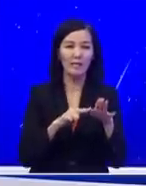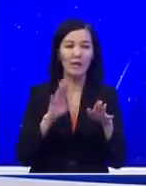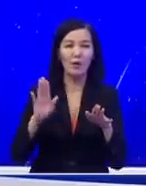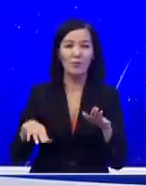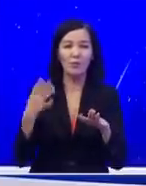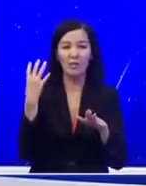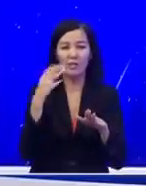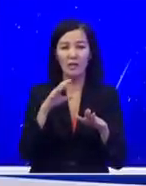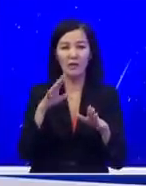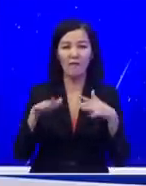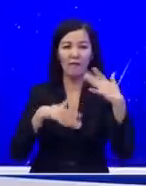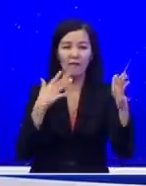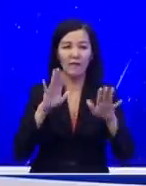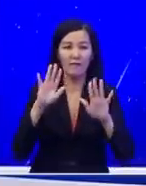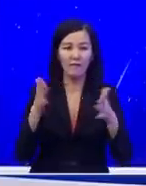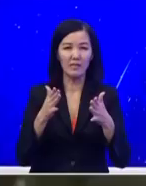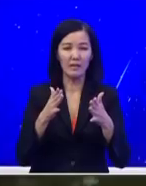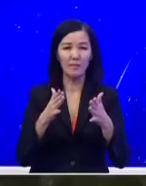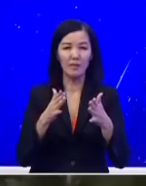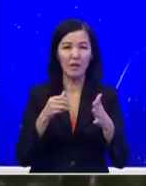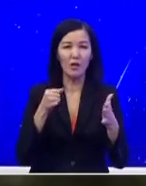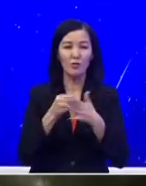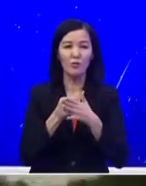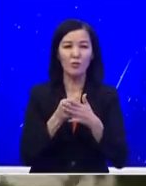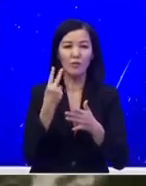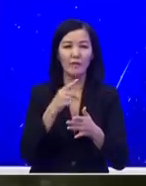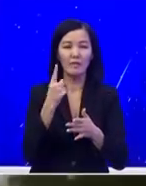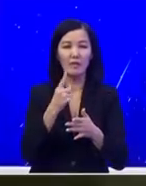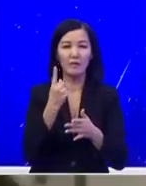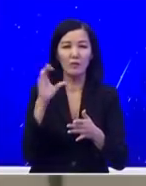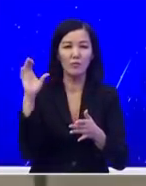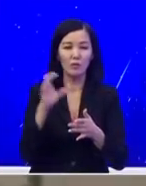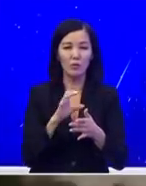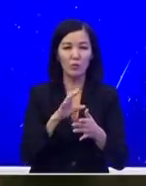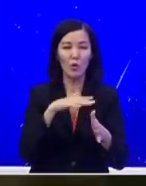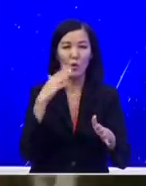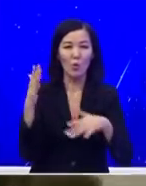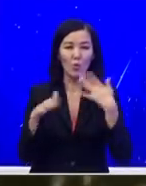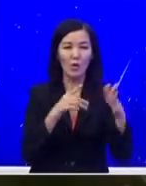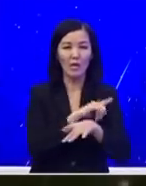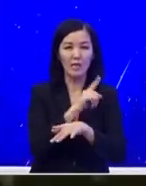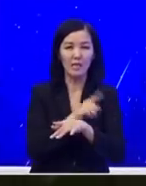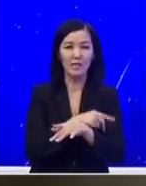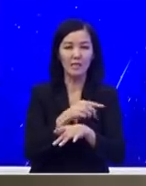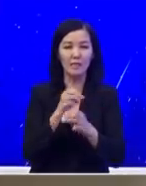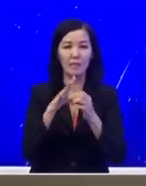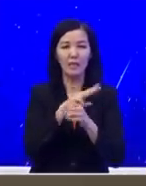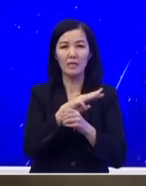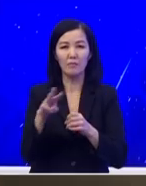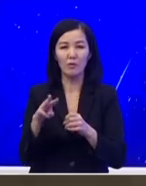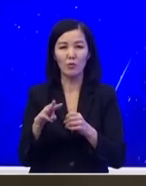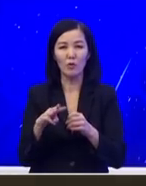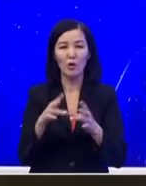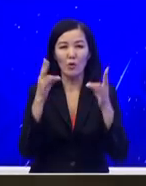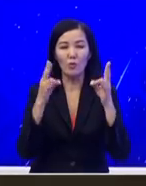ветер налетел внезапно. Порывы составляли до 21 метра в секунду. Ураган длился около 15 минут, но нанесенный